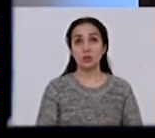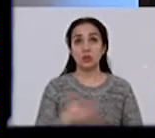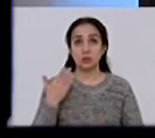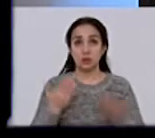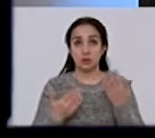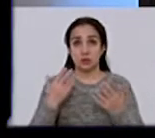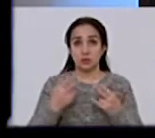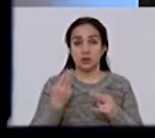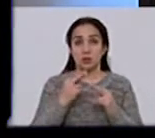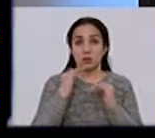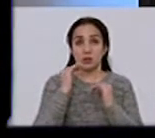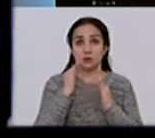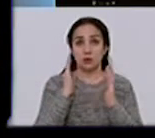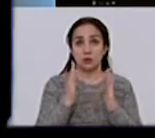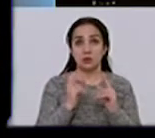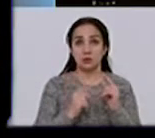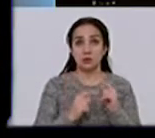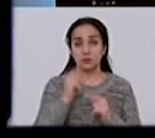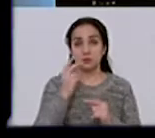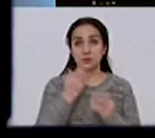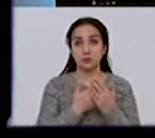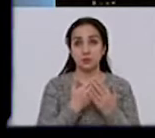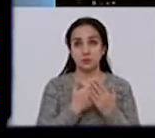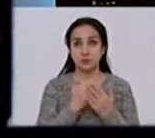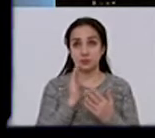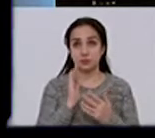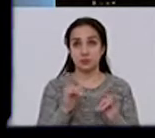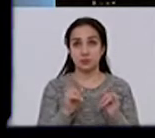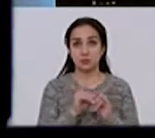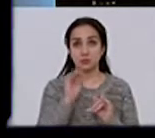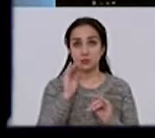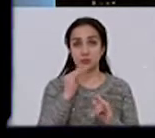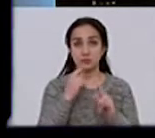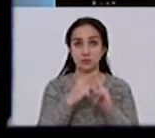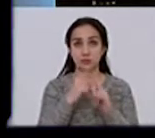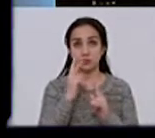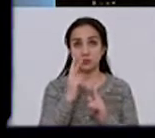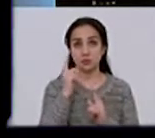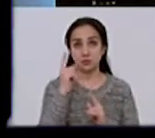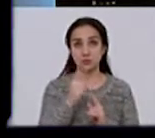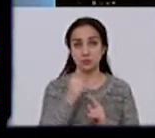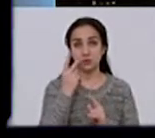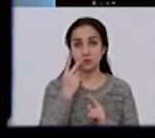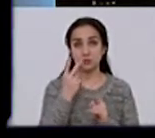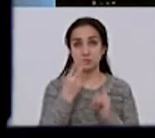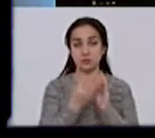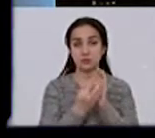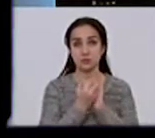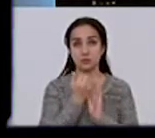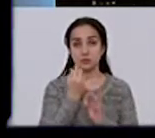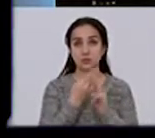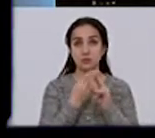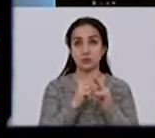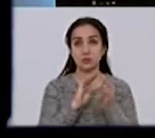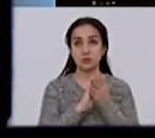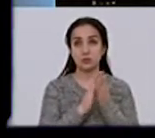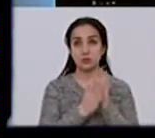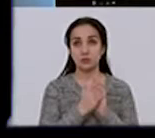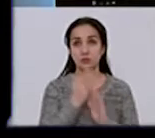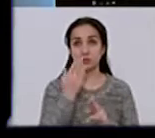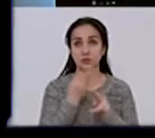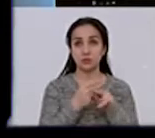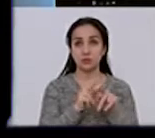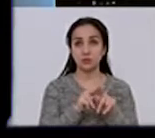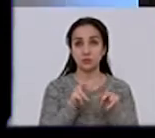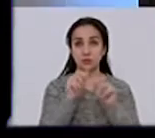Eğer doğru dur burçakının balanlığı sıfatı da fxk taksım 2 alınsa, o halde kuydaki